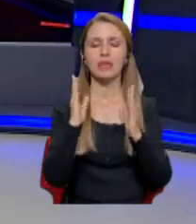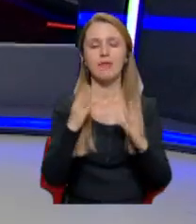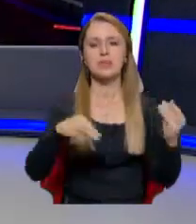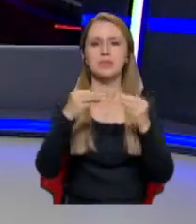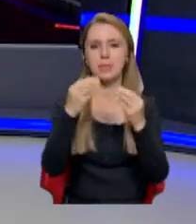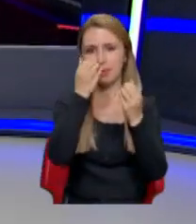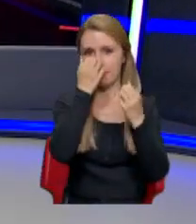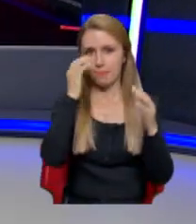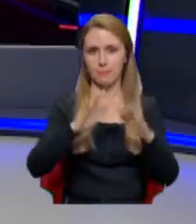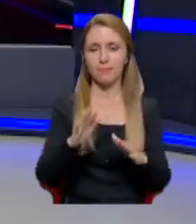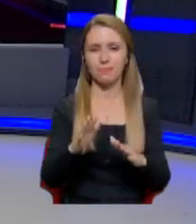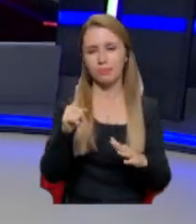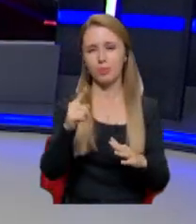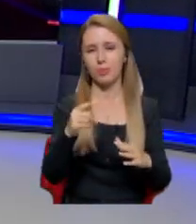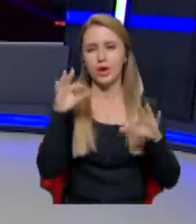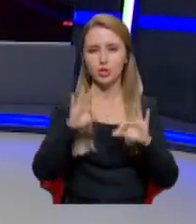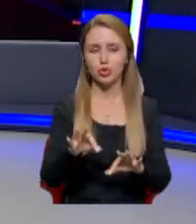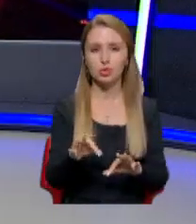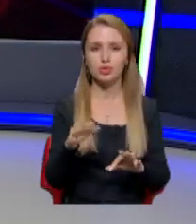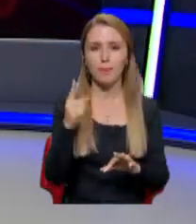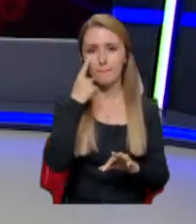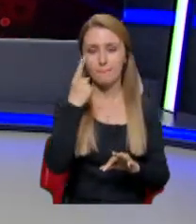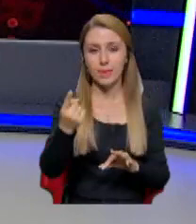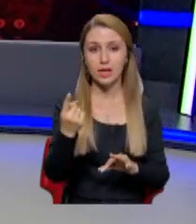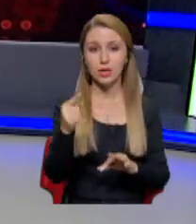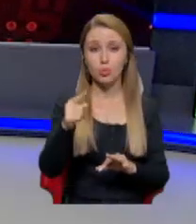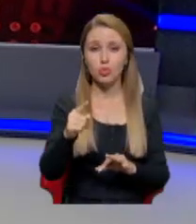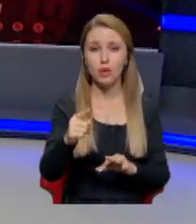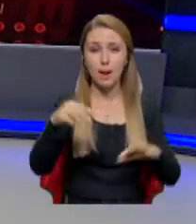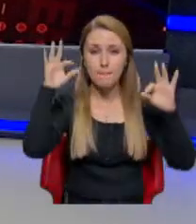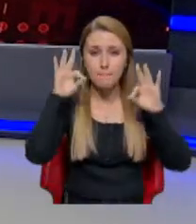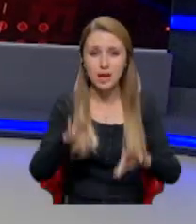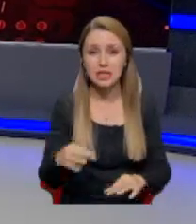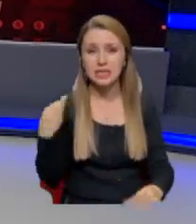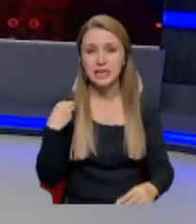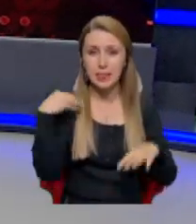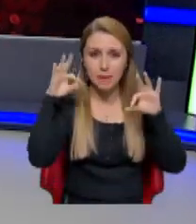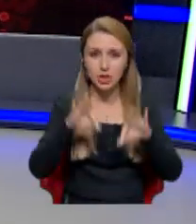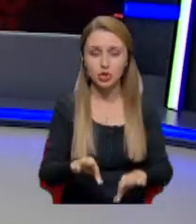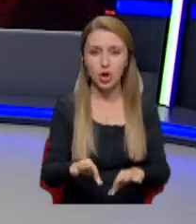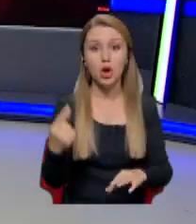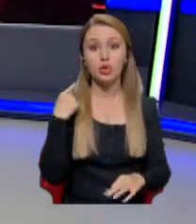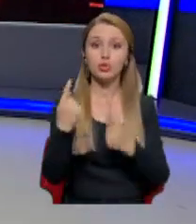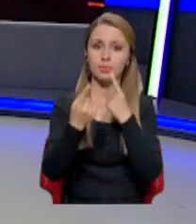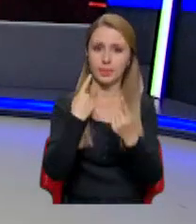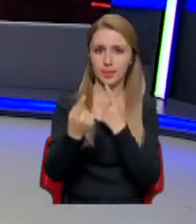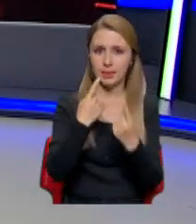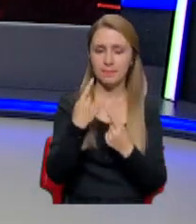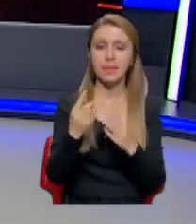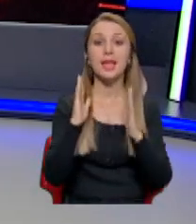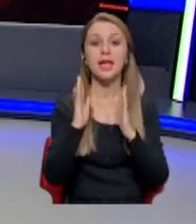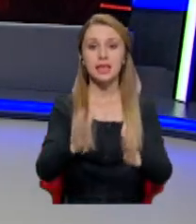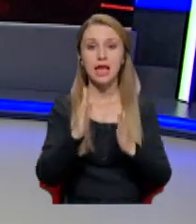Zamlarla başlıyoruz. Bir kez daha zamlarla başlıyoruz. Ve bakınız daha bunlar başlangıç. Dün de konuşmuştuk.